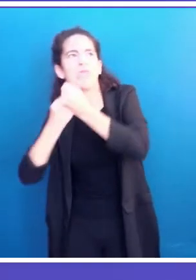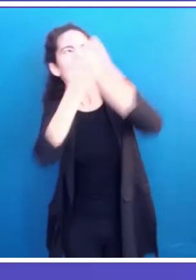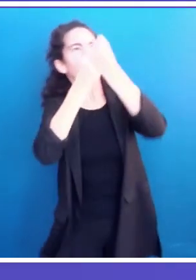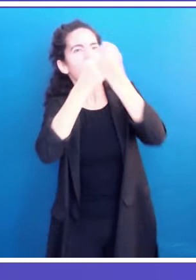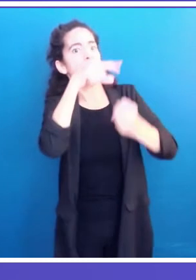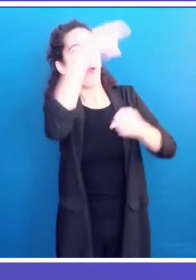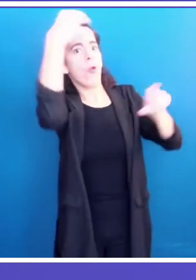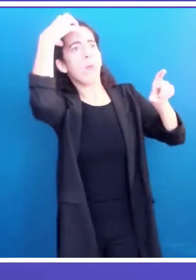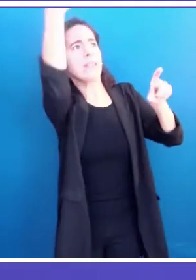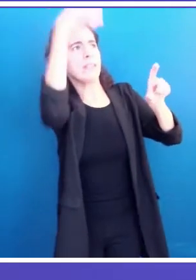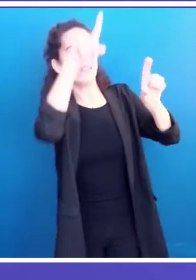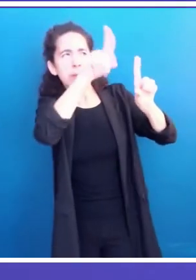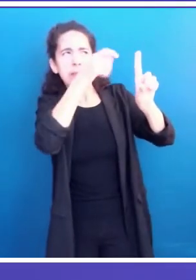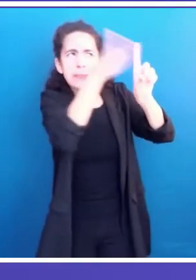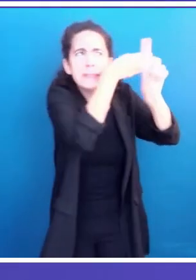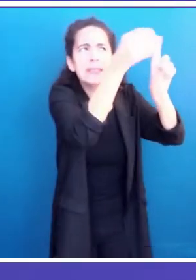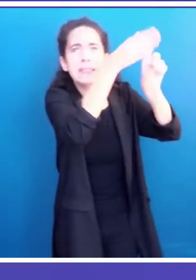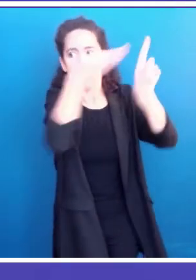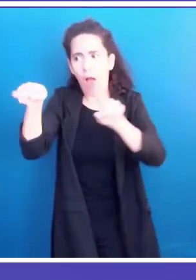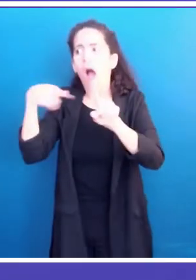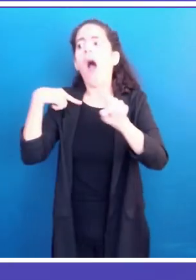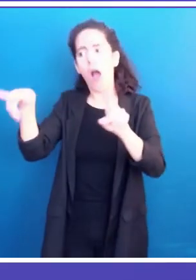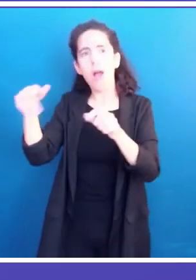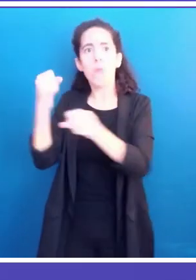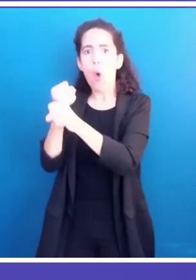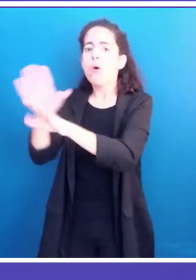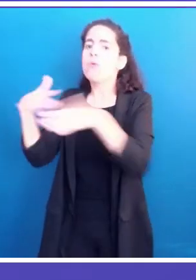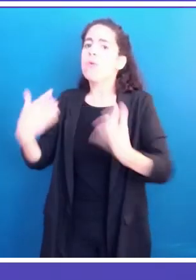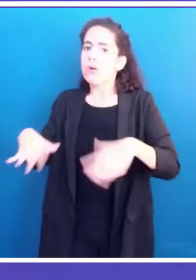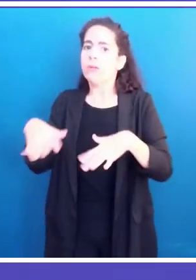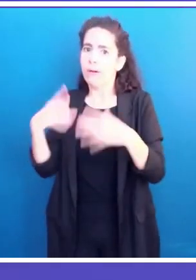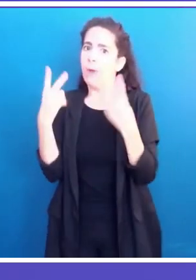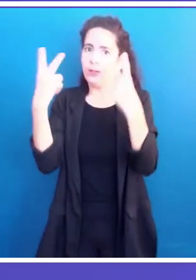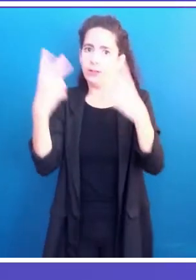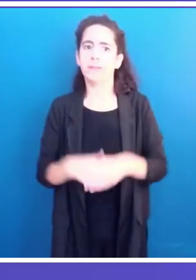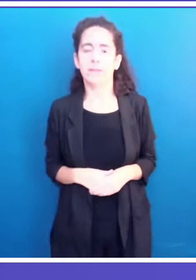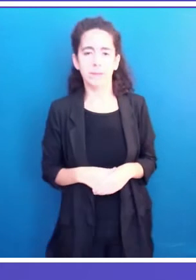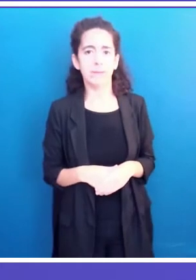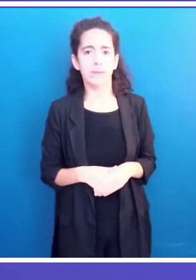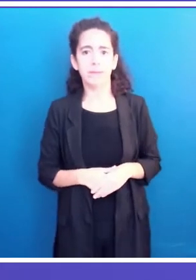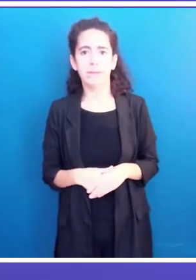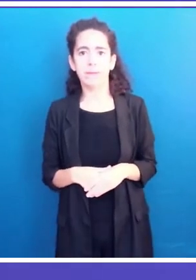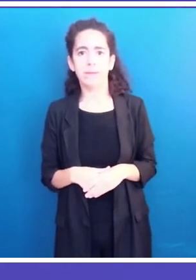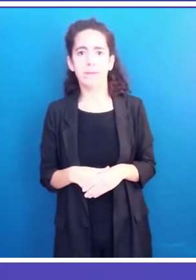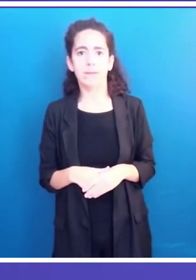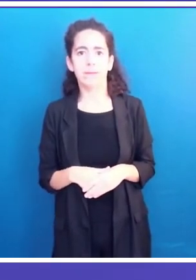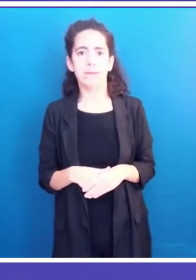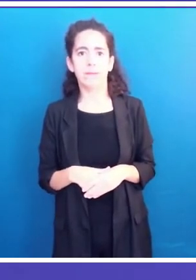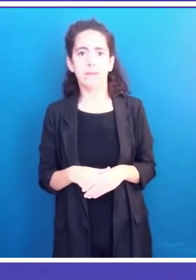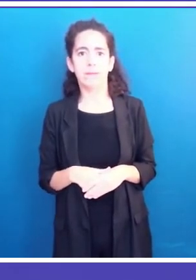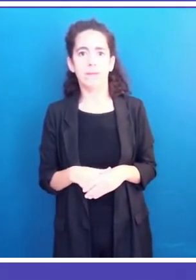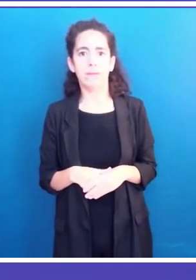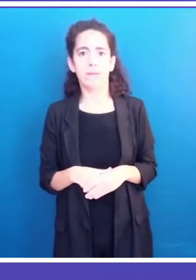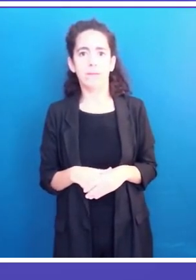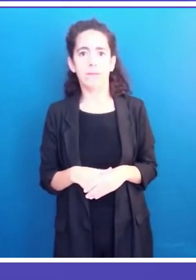تقوم المنظمات بإسماع صوتها وأن يكون لدينا أثر أكبر. نحن نتواصل كثيرا مع الوزارات، وقد